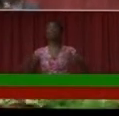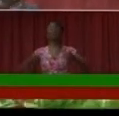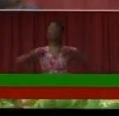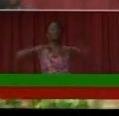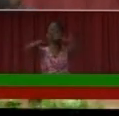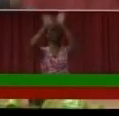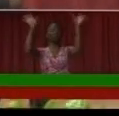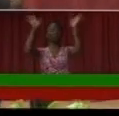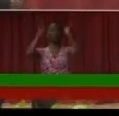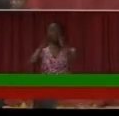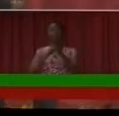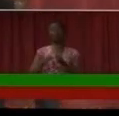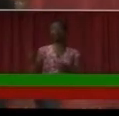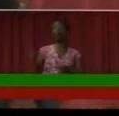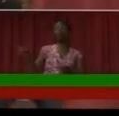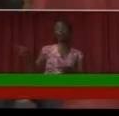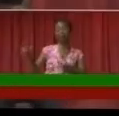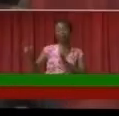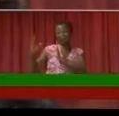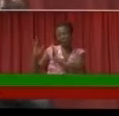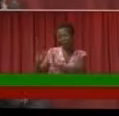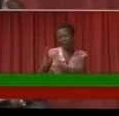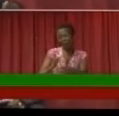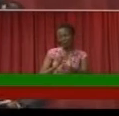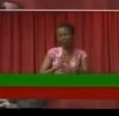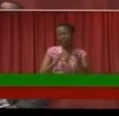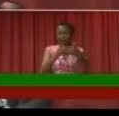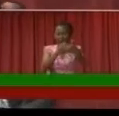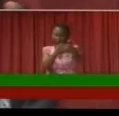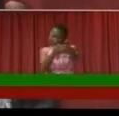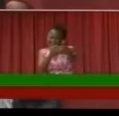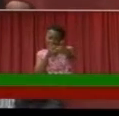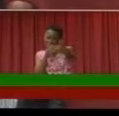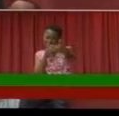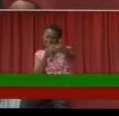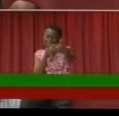Donc eux, ils prennent leur temps pour précéder les événements.